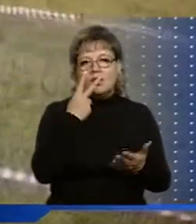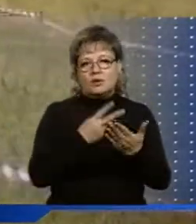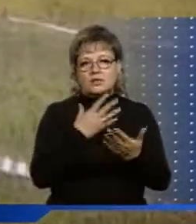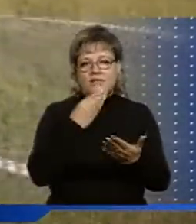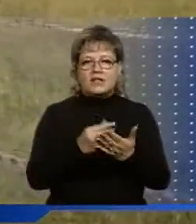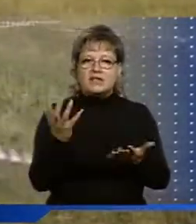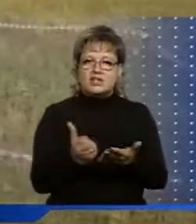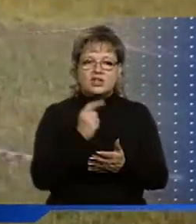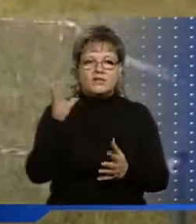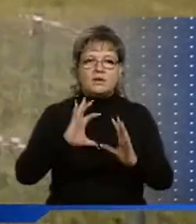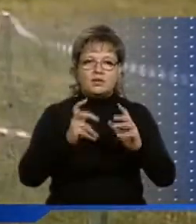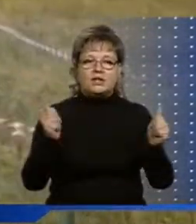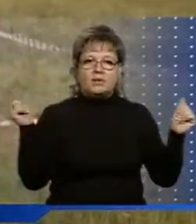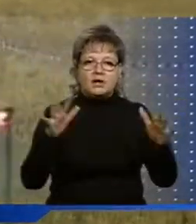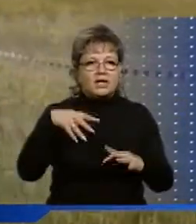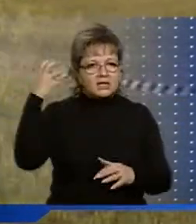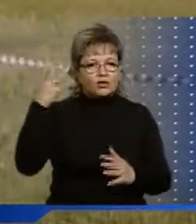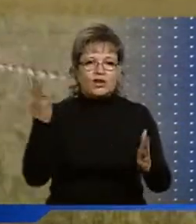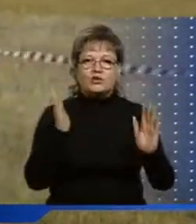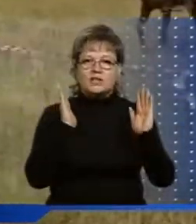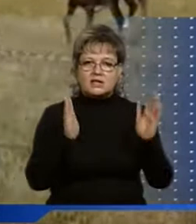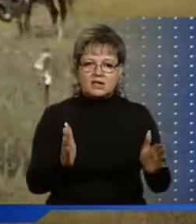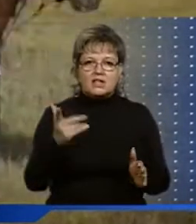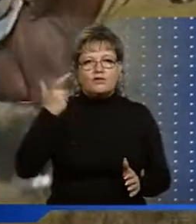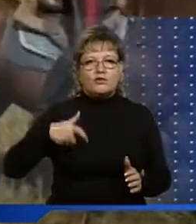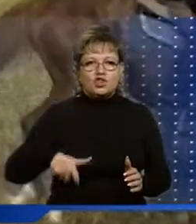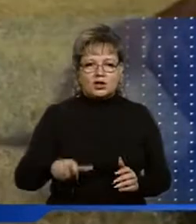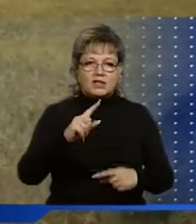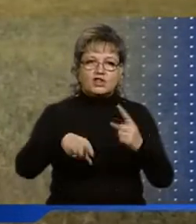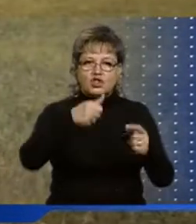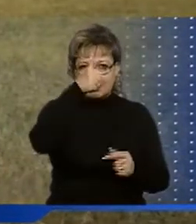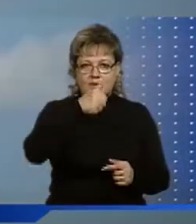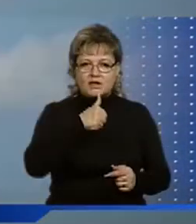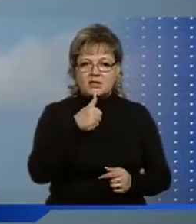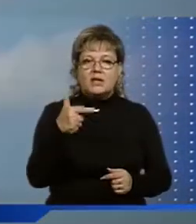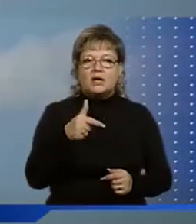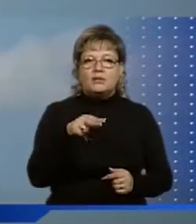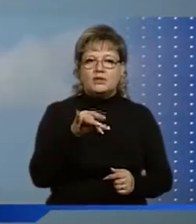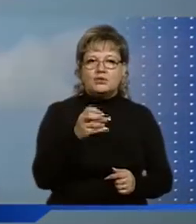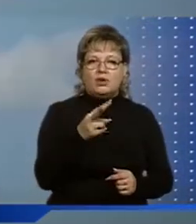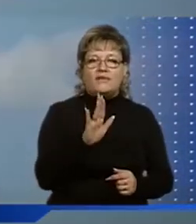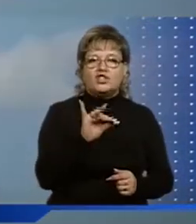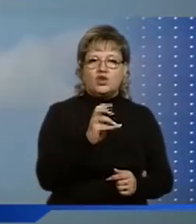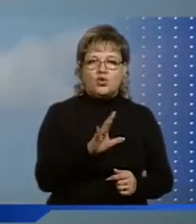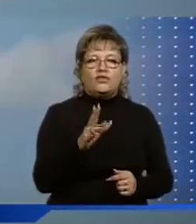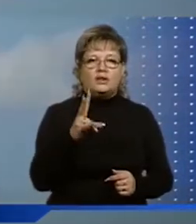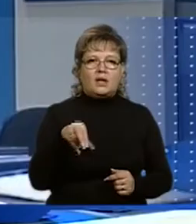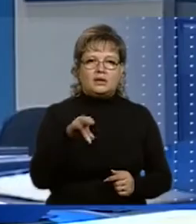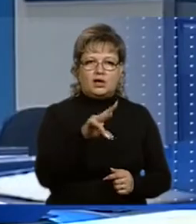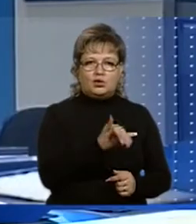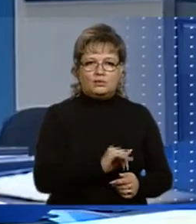свои достижения на Всемирном конгрессе казаков, который состоится в Новочеркасске через месяц. Галина Плесуля, Сергей Вишняков, на Дону.